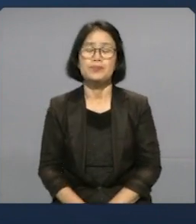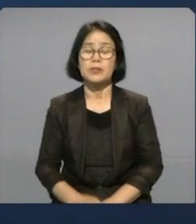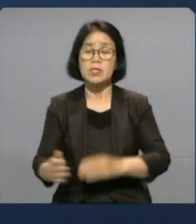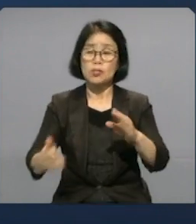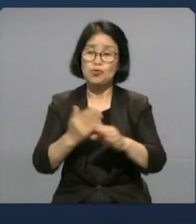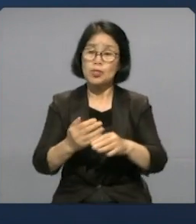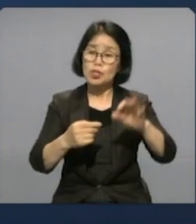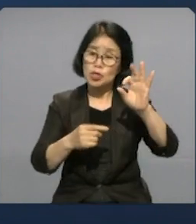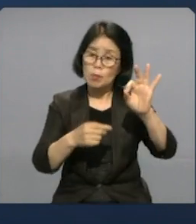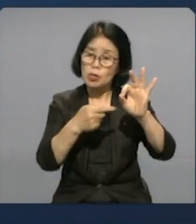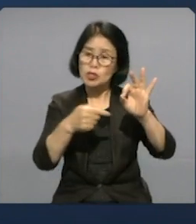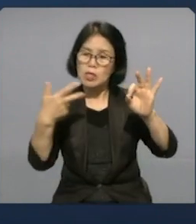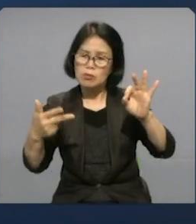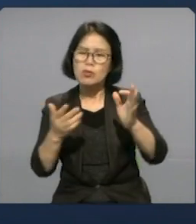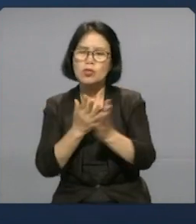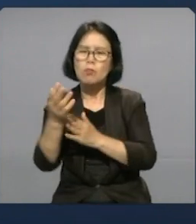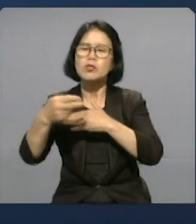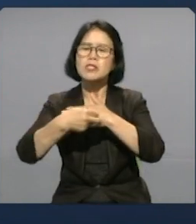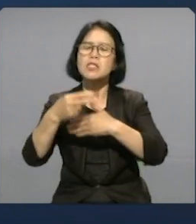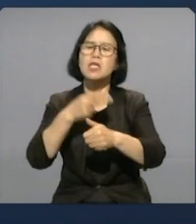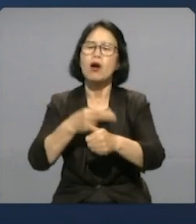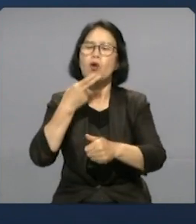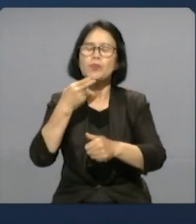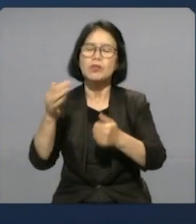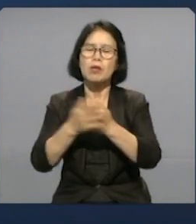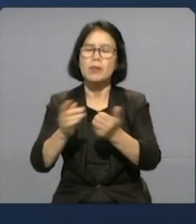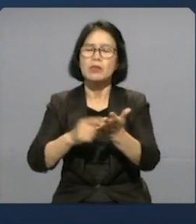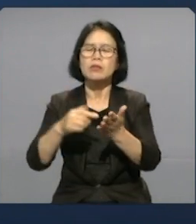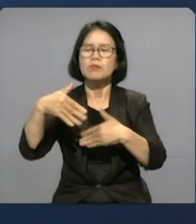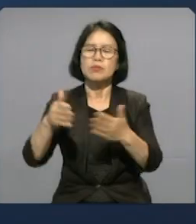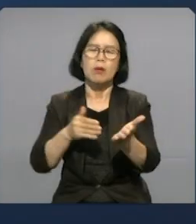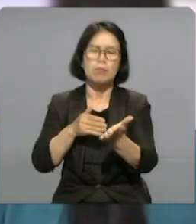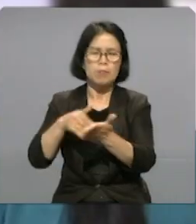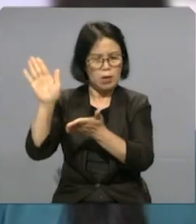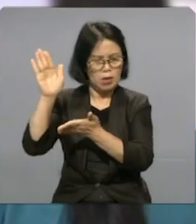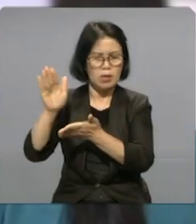가운데 17이 전문의가 없다는 이유로 응급실에서 쫓겨난 것으로